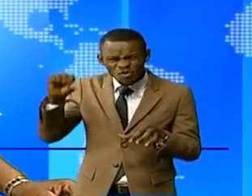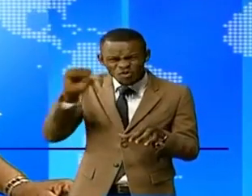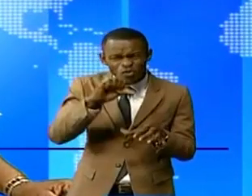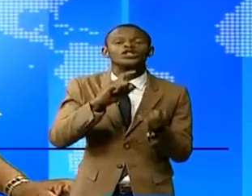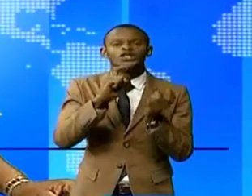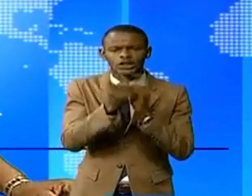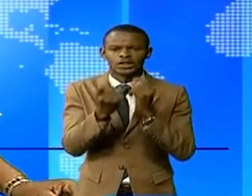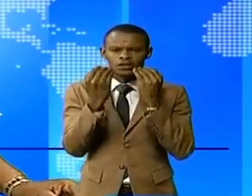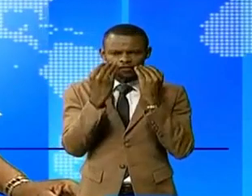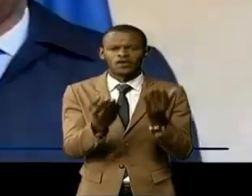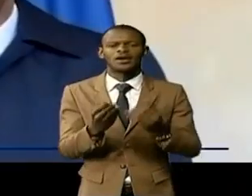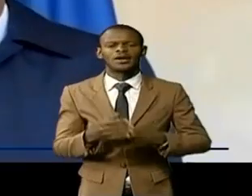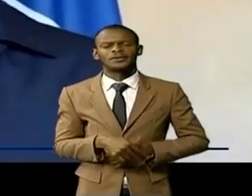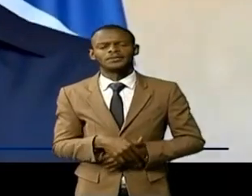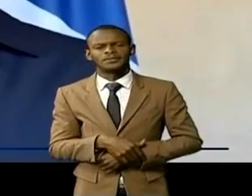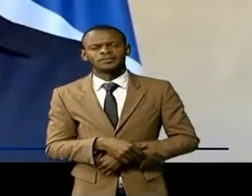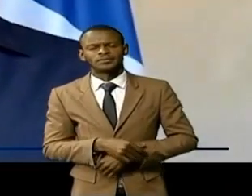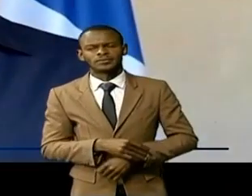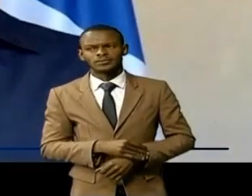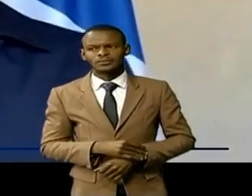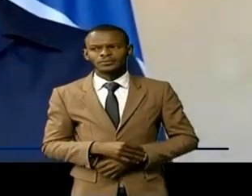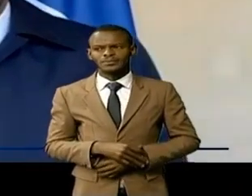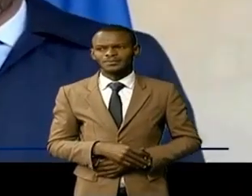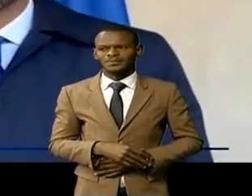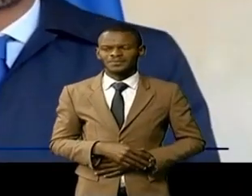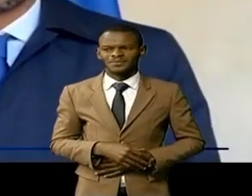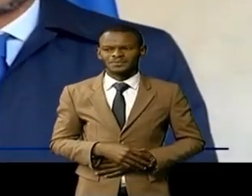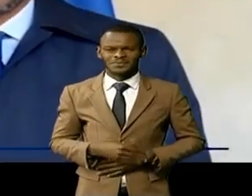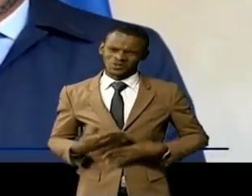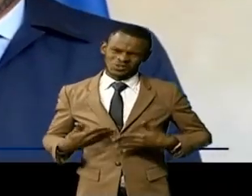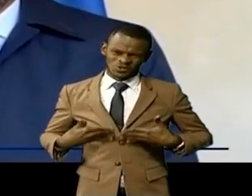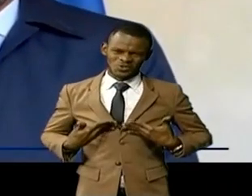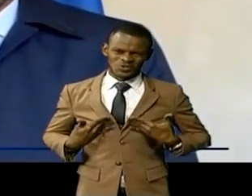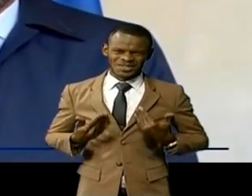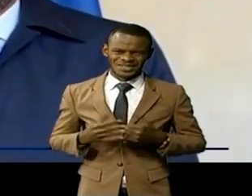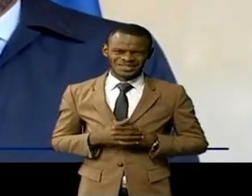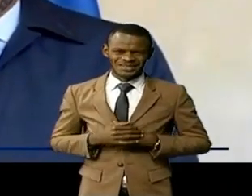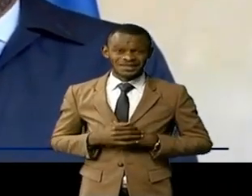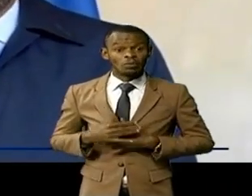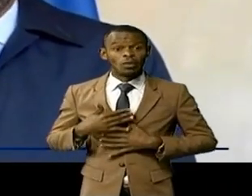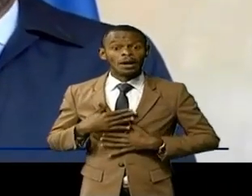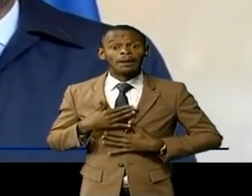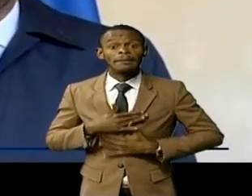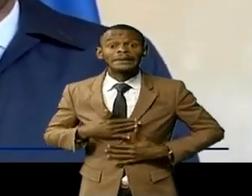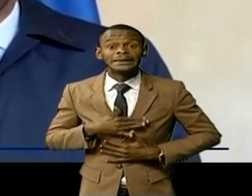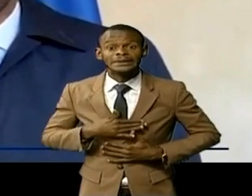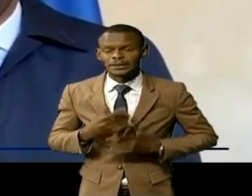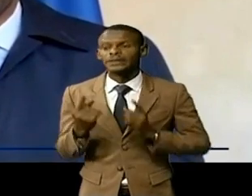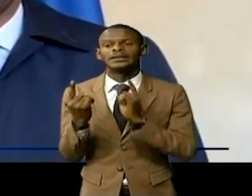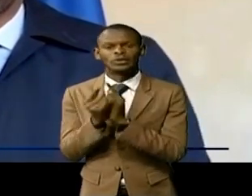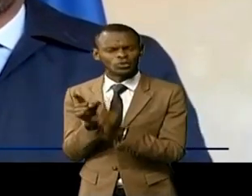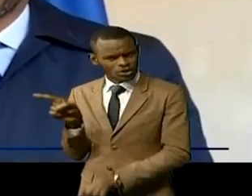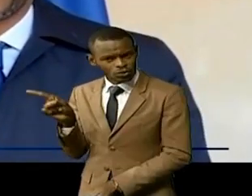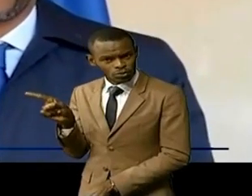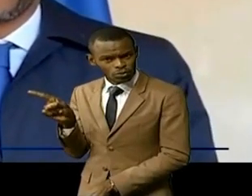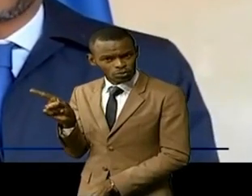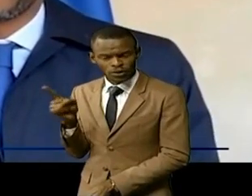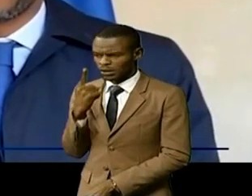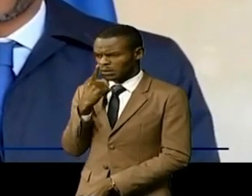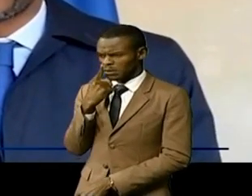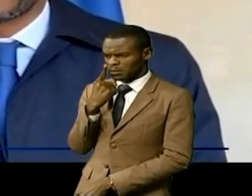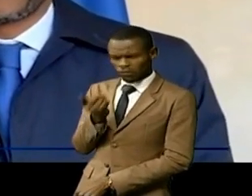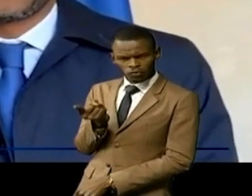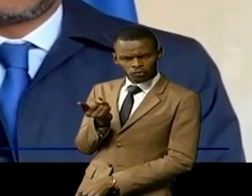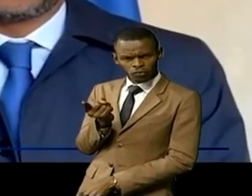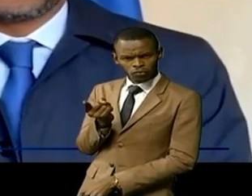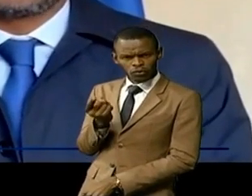Basile. Plaisir de le rencontrer parce que je le regarde souvent à la télé. Je vois cette jeunesse qui fleurit avec de